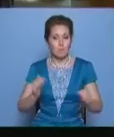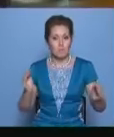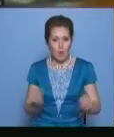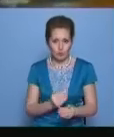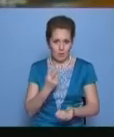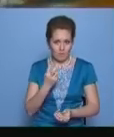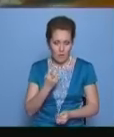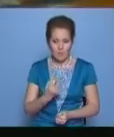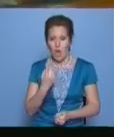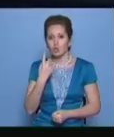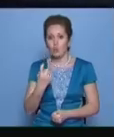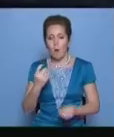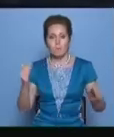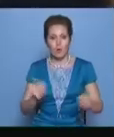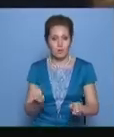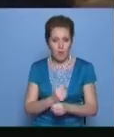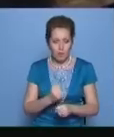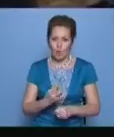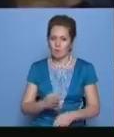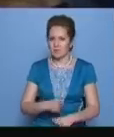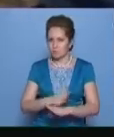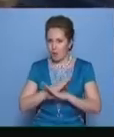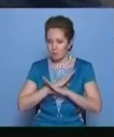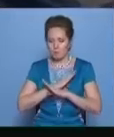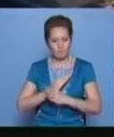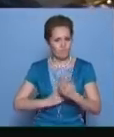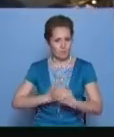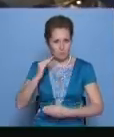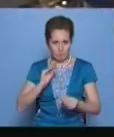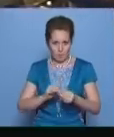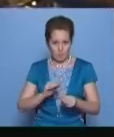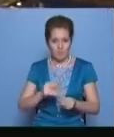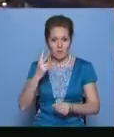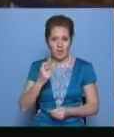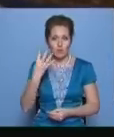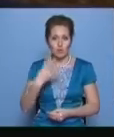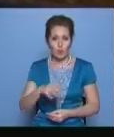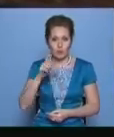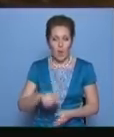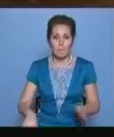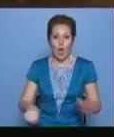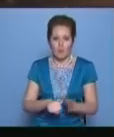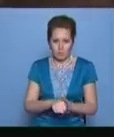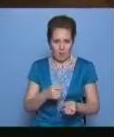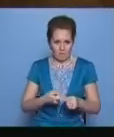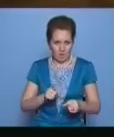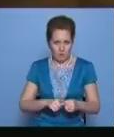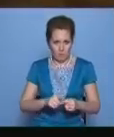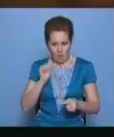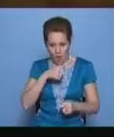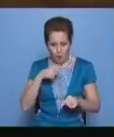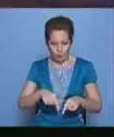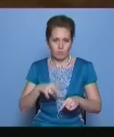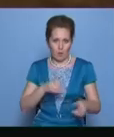сотню меньше травмированных, зато смертность по-прежнему высока. 240 человек погибли в этом году на дорогах. Причины назвал